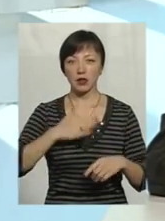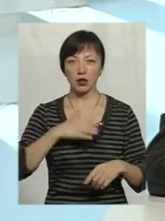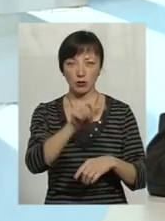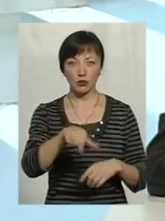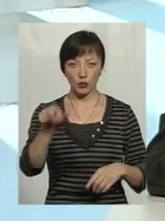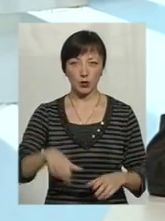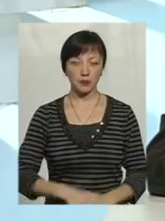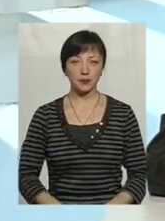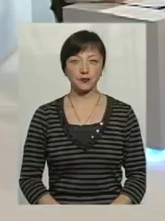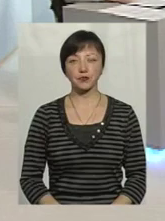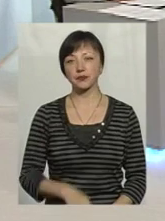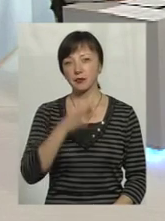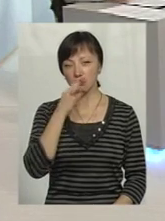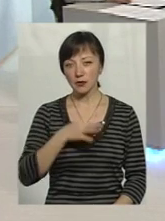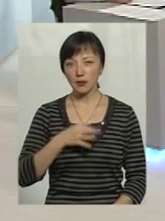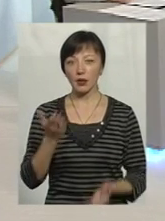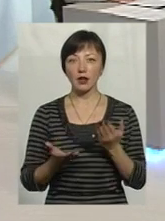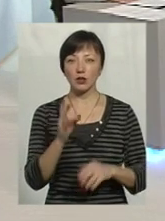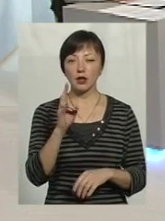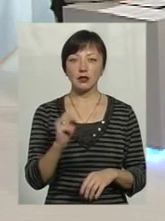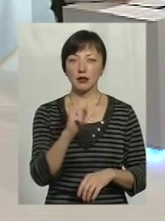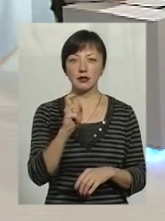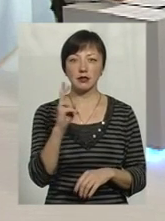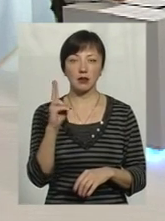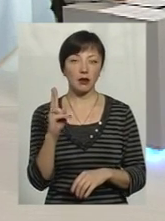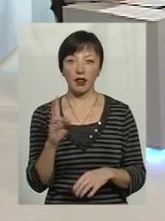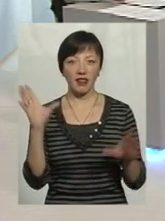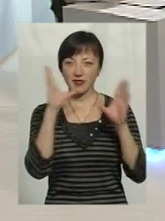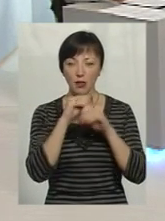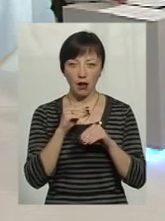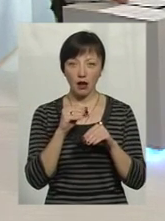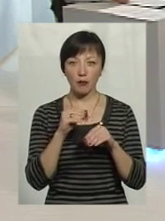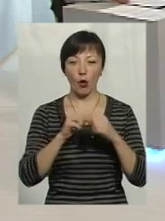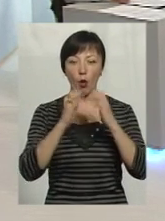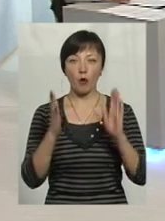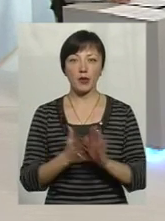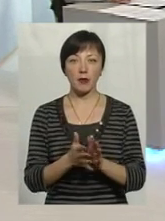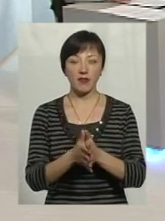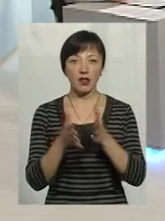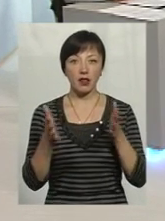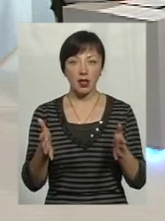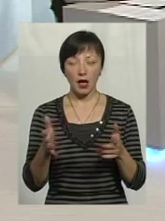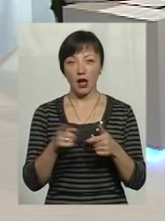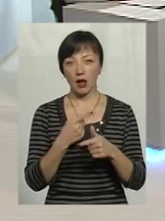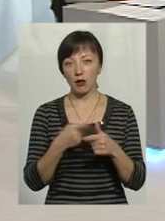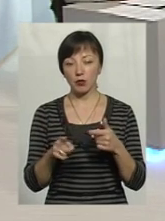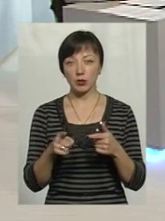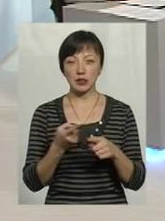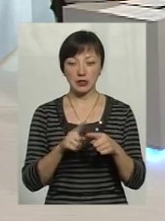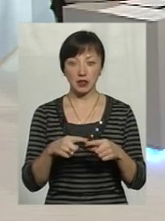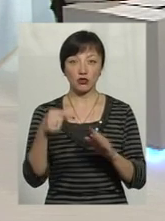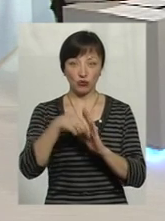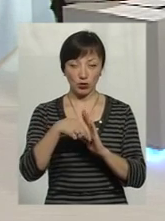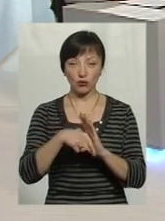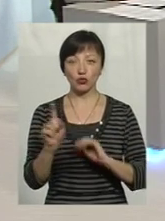посадовцях. Скажіть, а якщо НАЗК не встигає, в принципі, ну, ми всі розуміємо, об'єм дуже великий, але це свідчить про